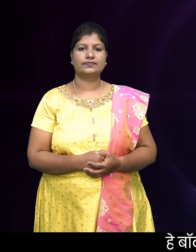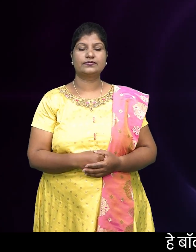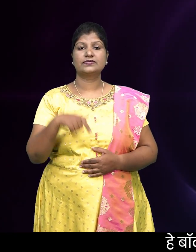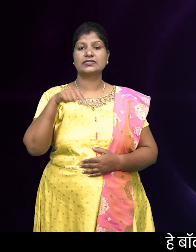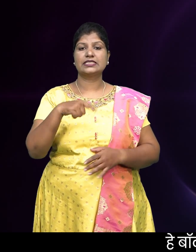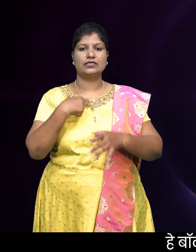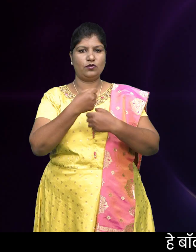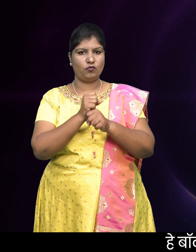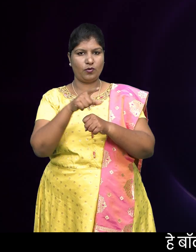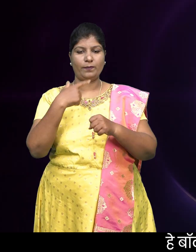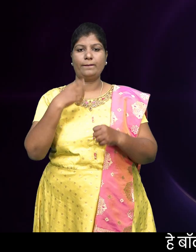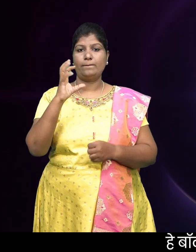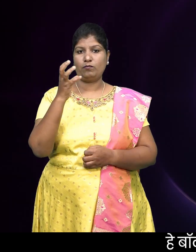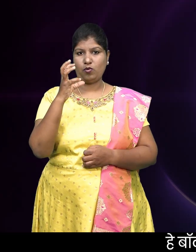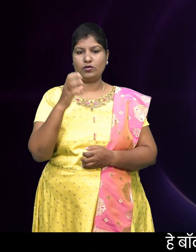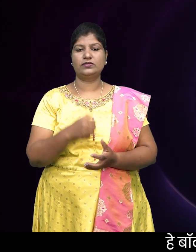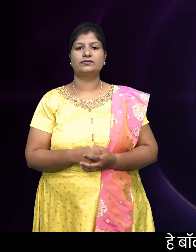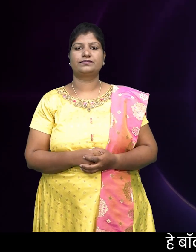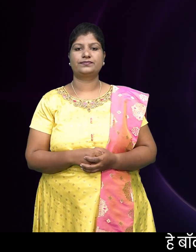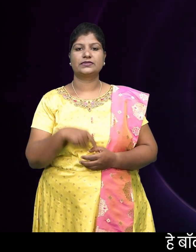हे बॉल आणि सॉकेट जॉईंट बनवते.